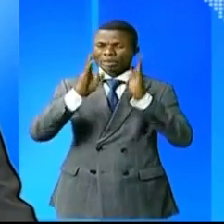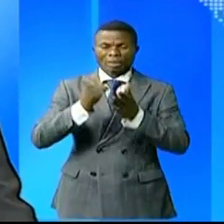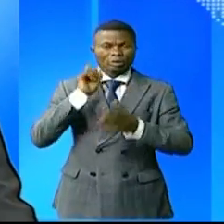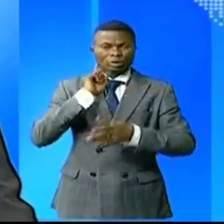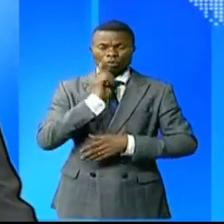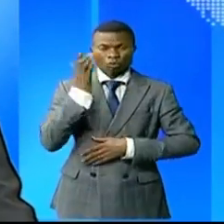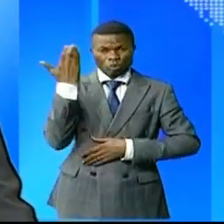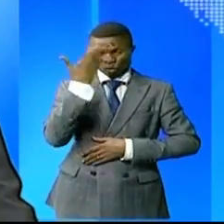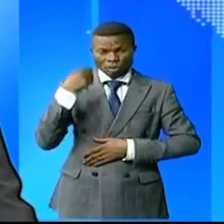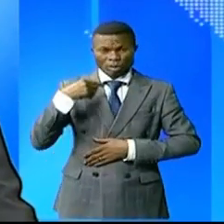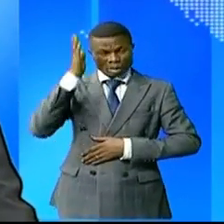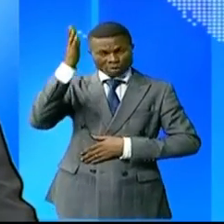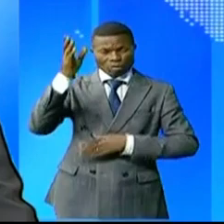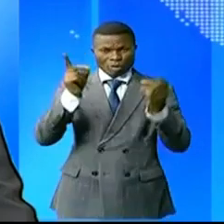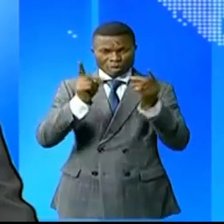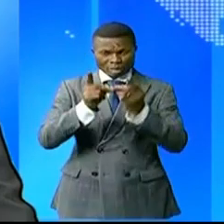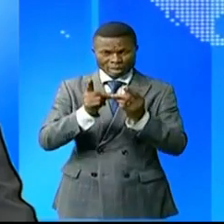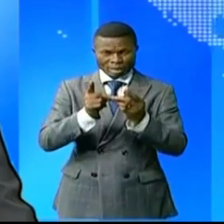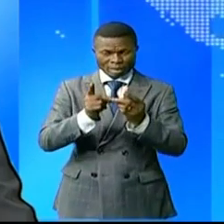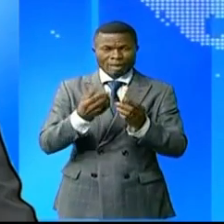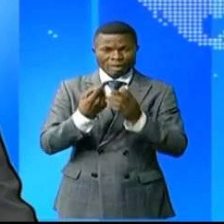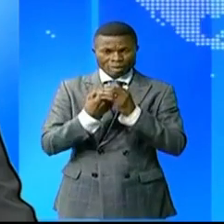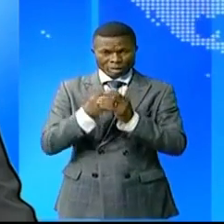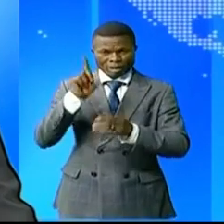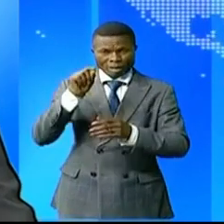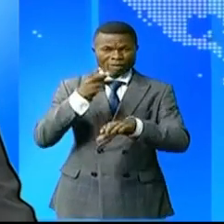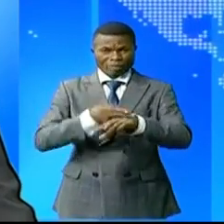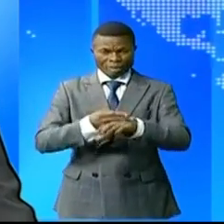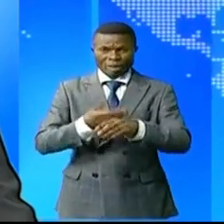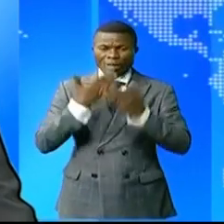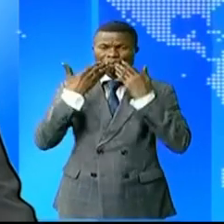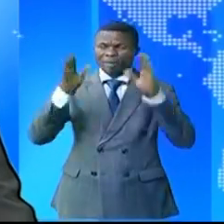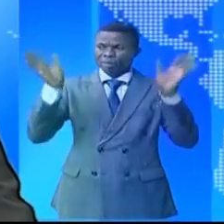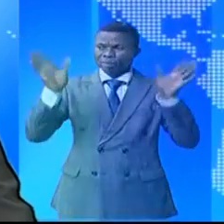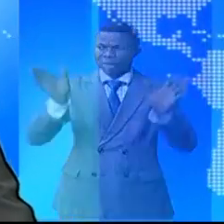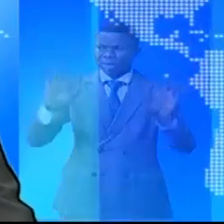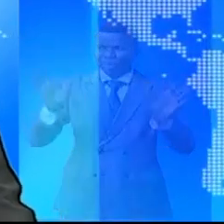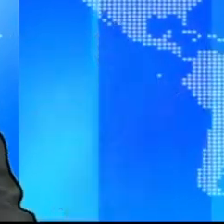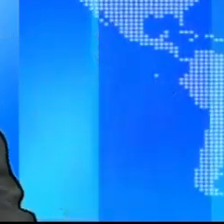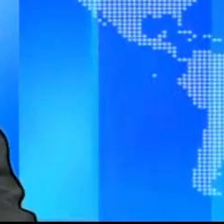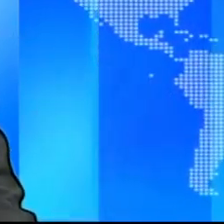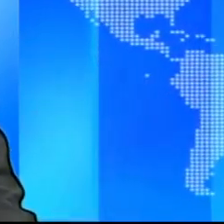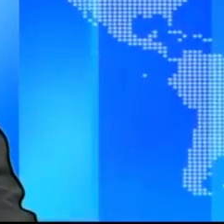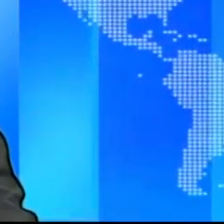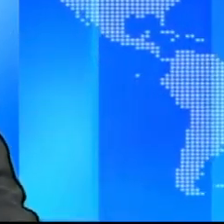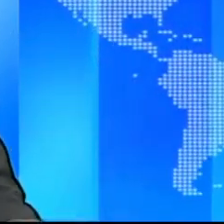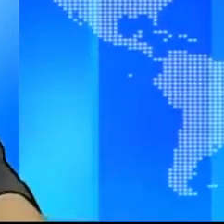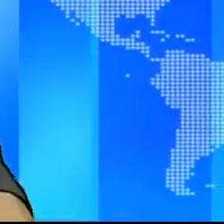avoir suivis. Le prochain rendez-vous, c'est tout à l'heure avec Anita Lombe. D'ici là, que vous dites.